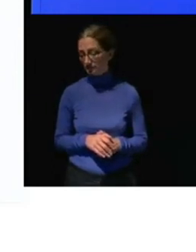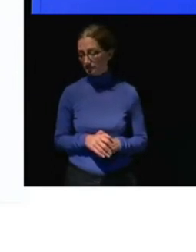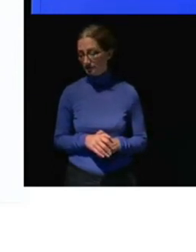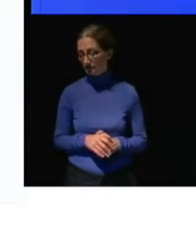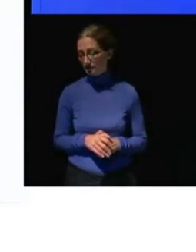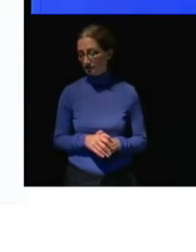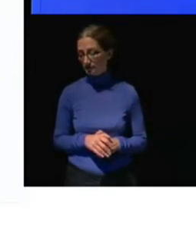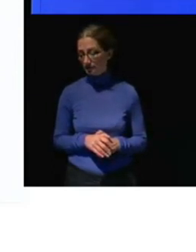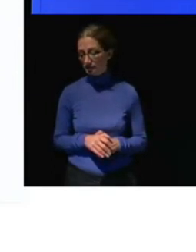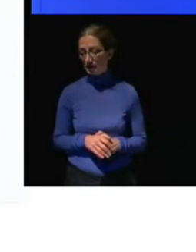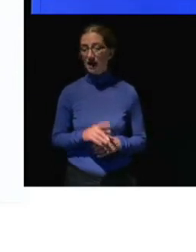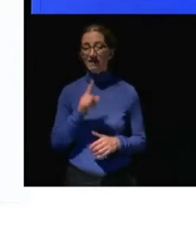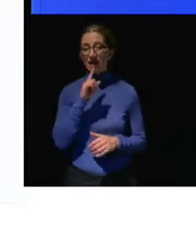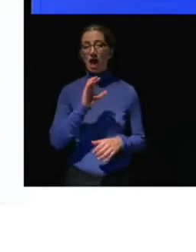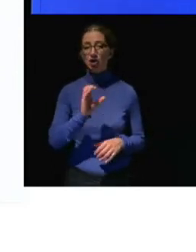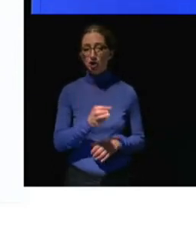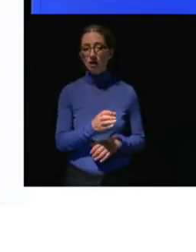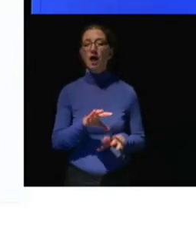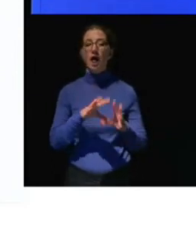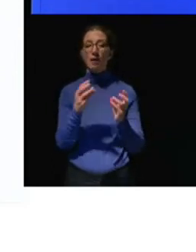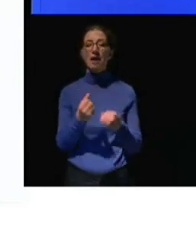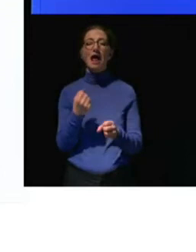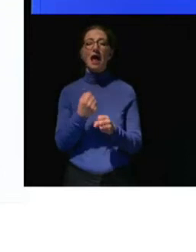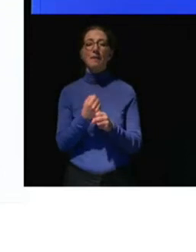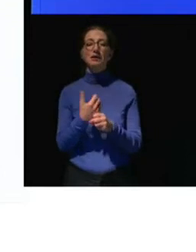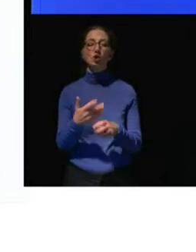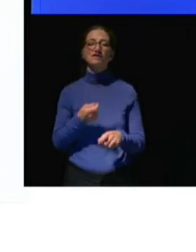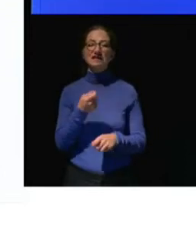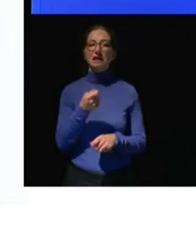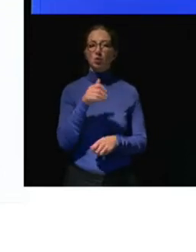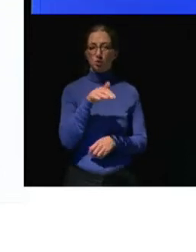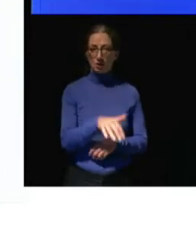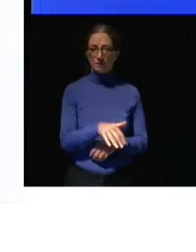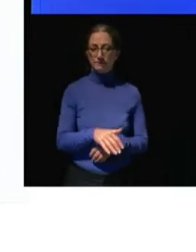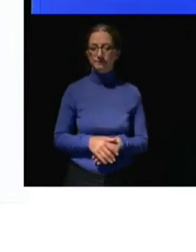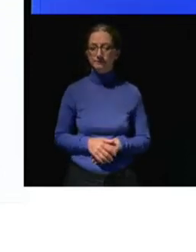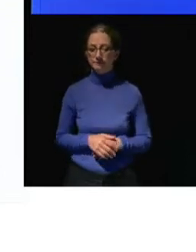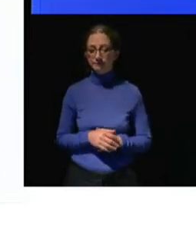ist in die allgemeine Arbeitslosenversicherung integriert. Versichert sind